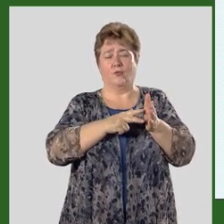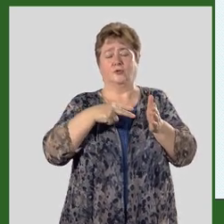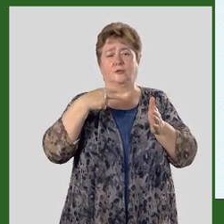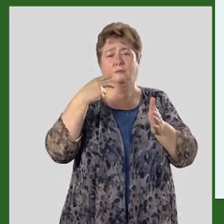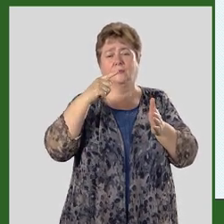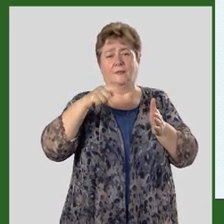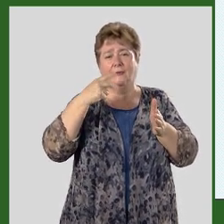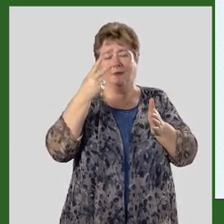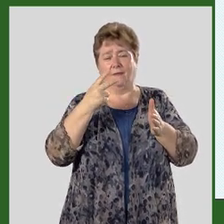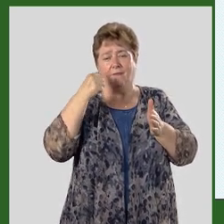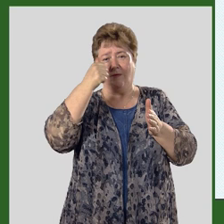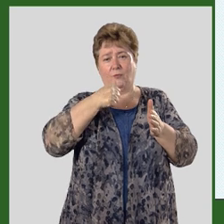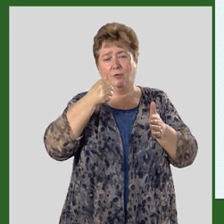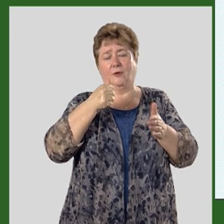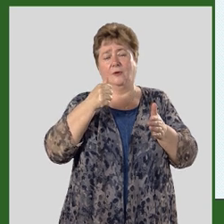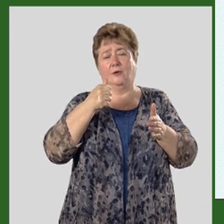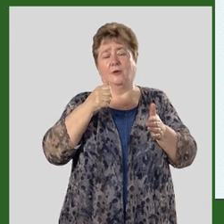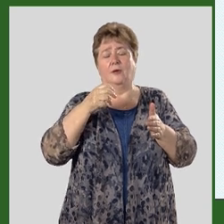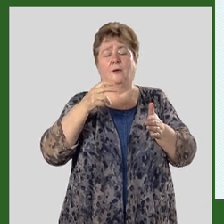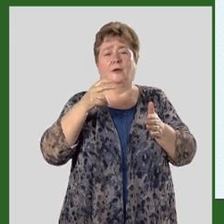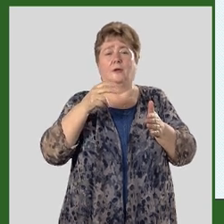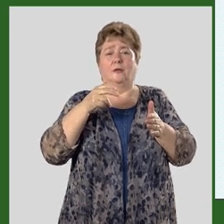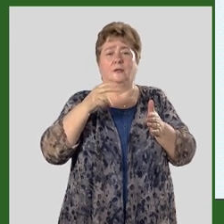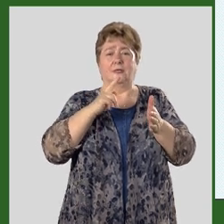68,2 года, В.